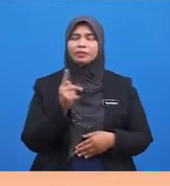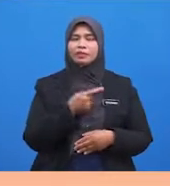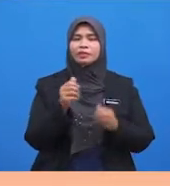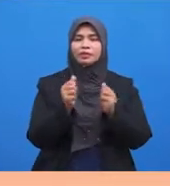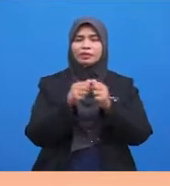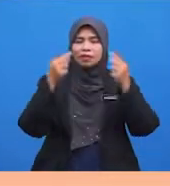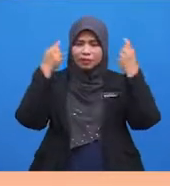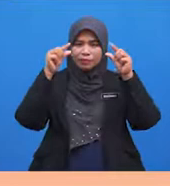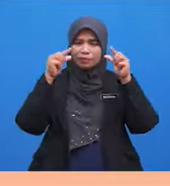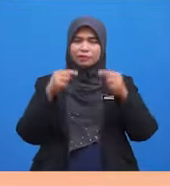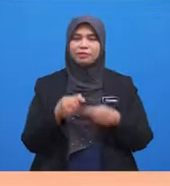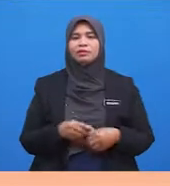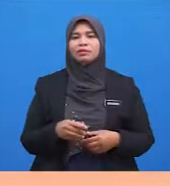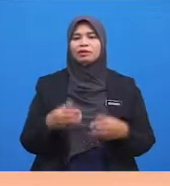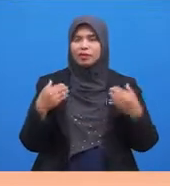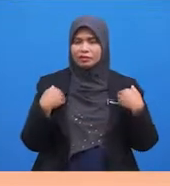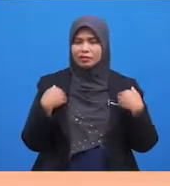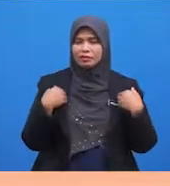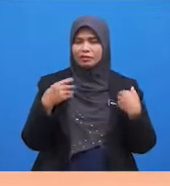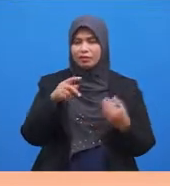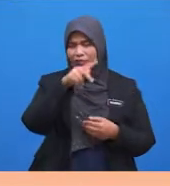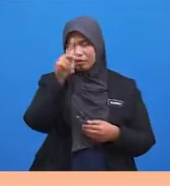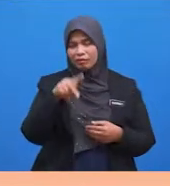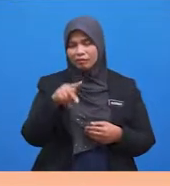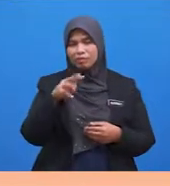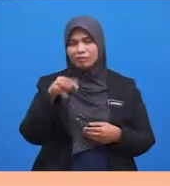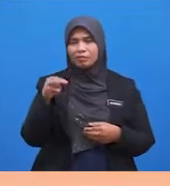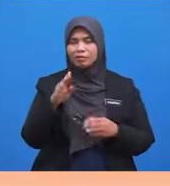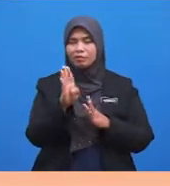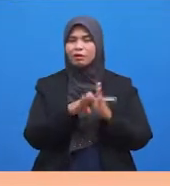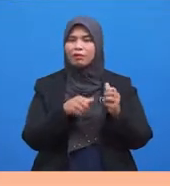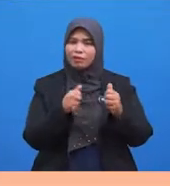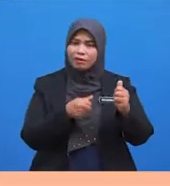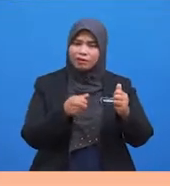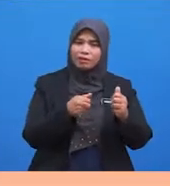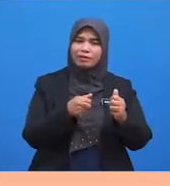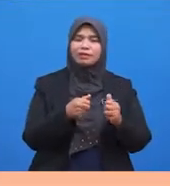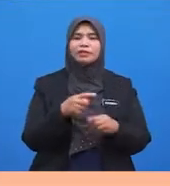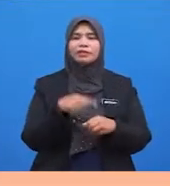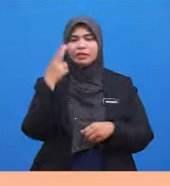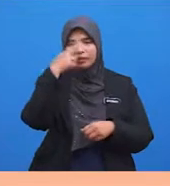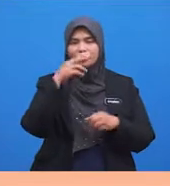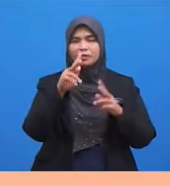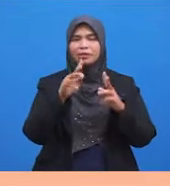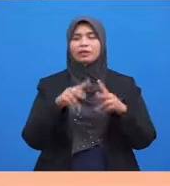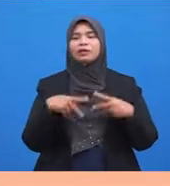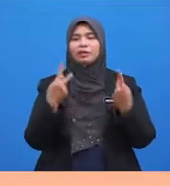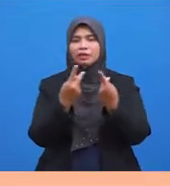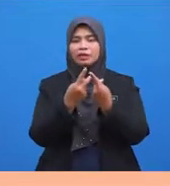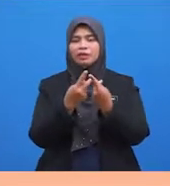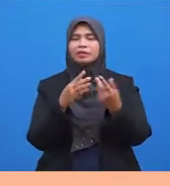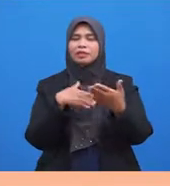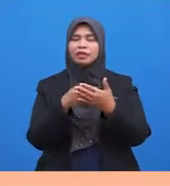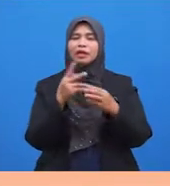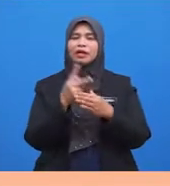guru. Pernah tak murid-murid berlari-lari di hadapan kelas sehingga mengganggu kelas